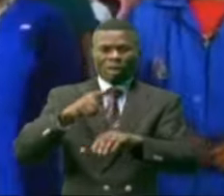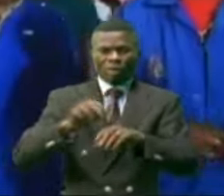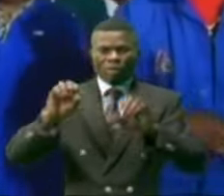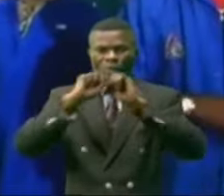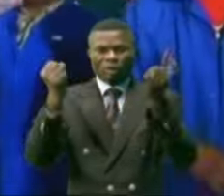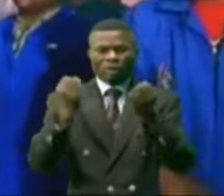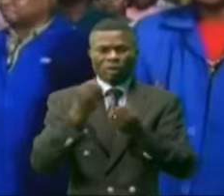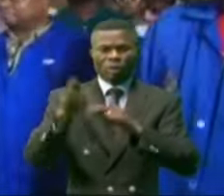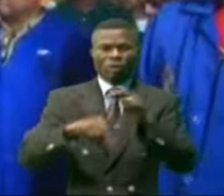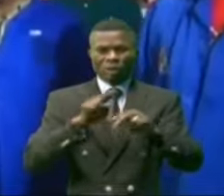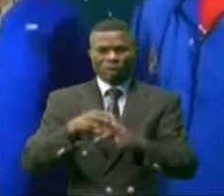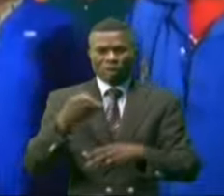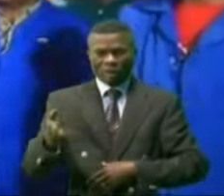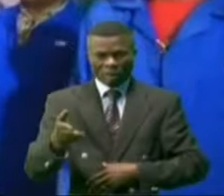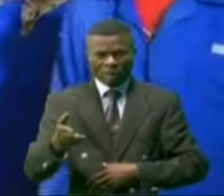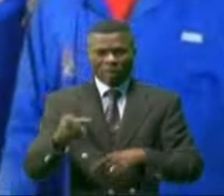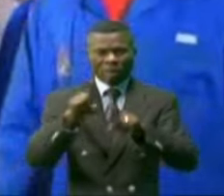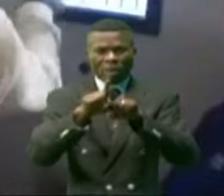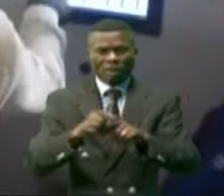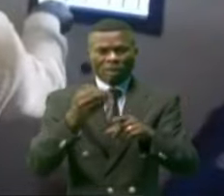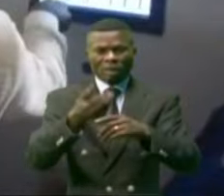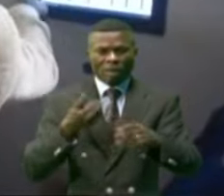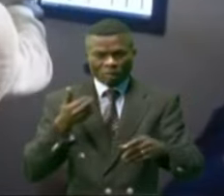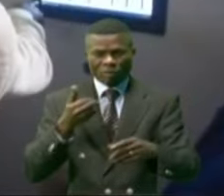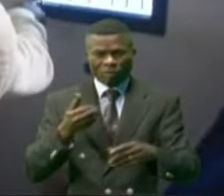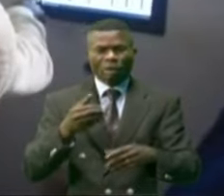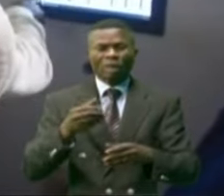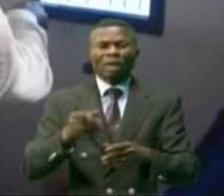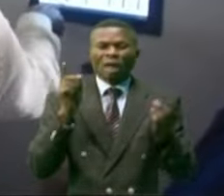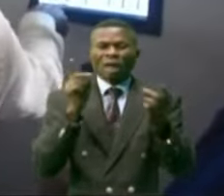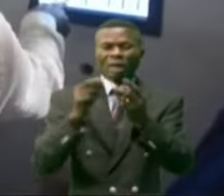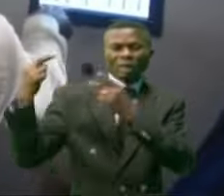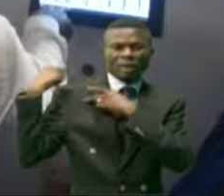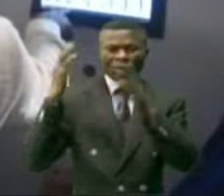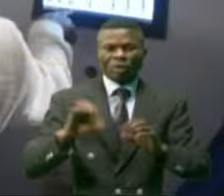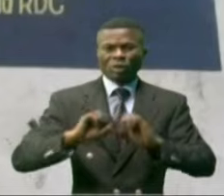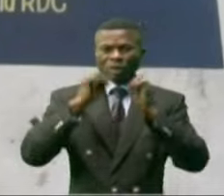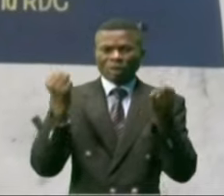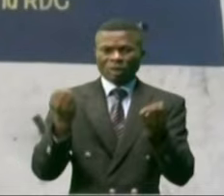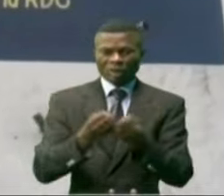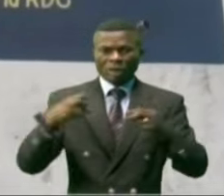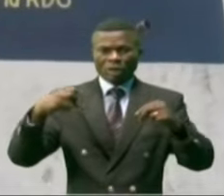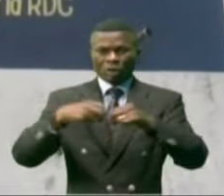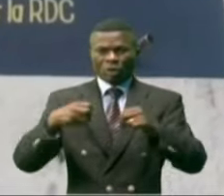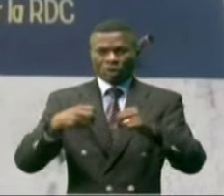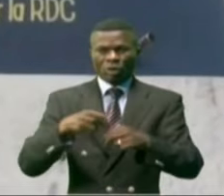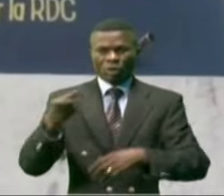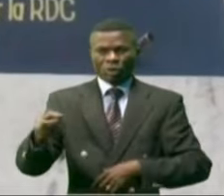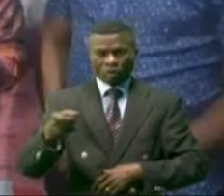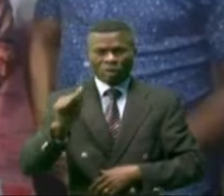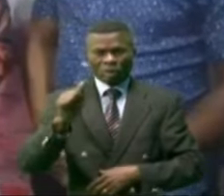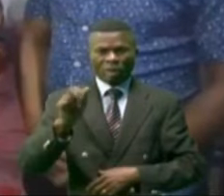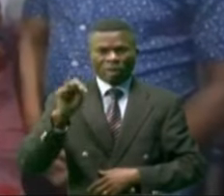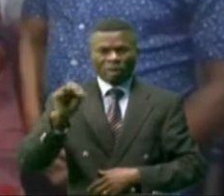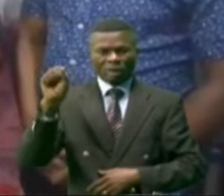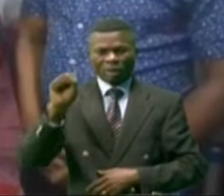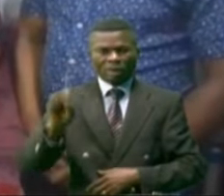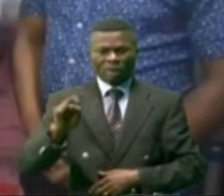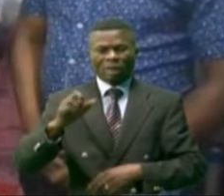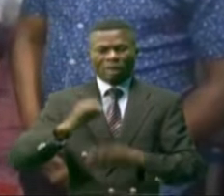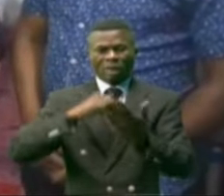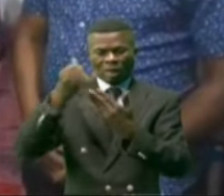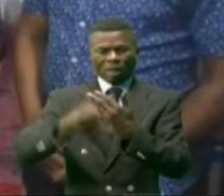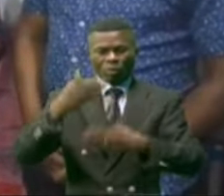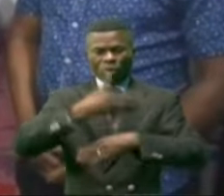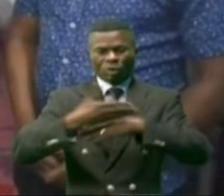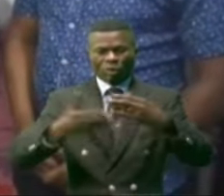nationale d'électricité SNEL, avant d'approcher les responsables de l'agence d'électrification ANSER à propos du projet de construction d'un